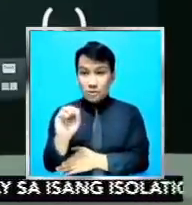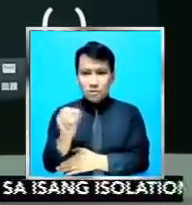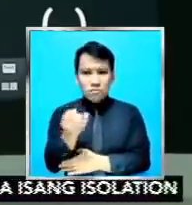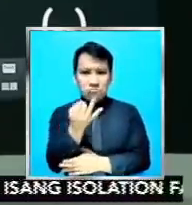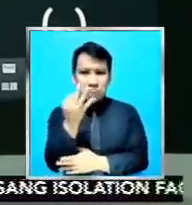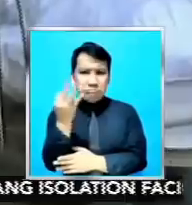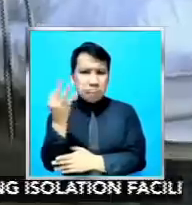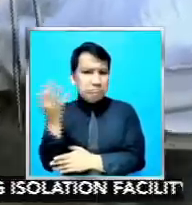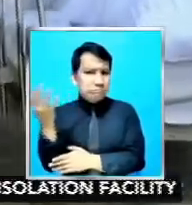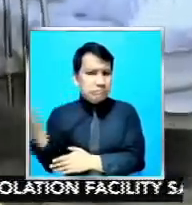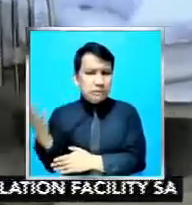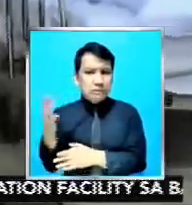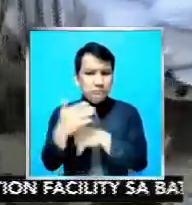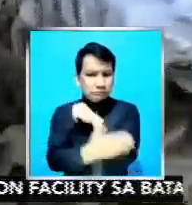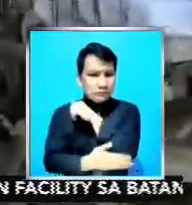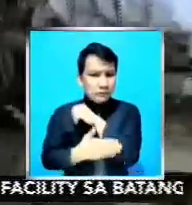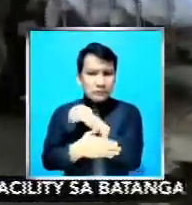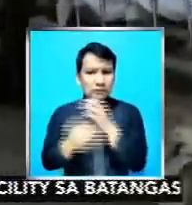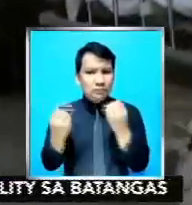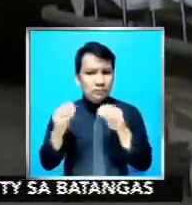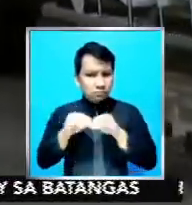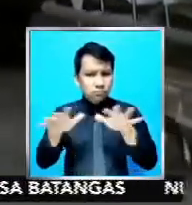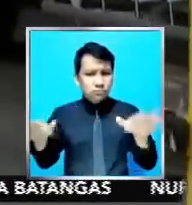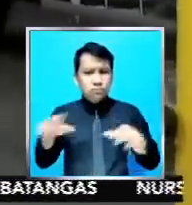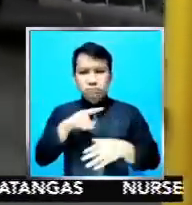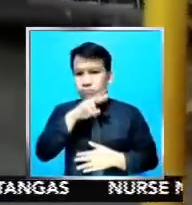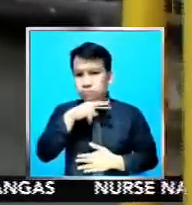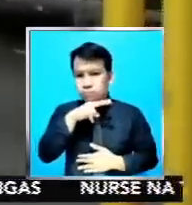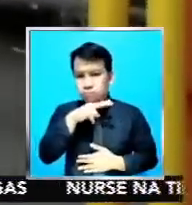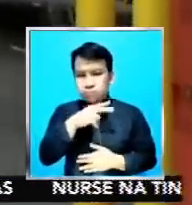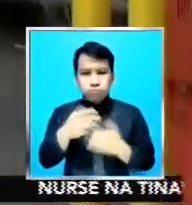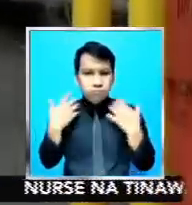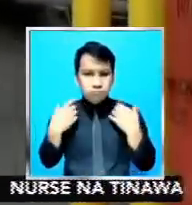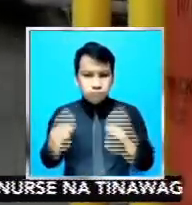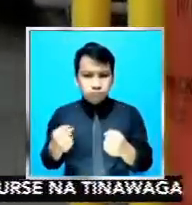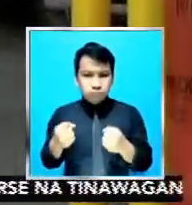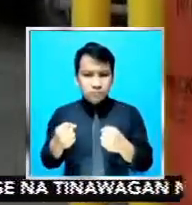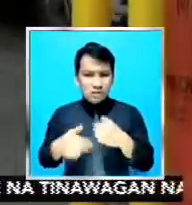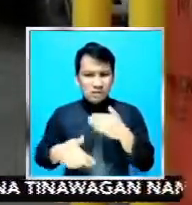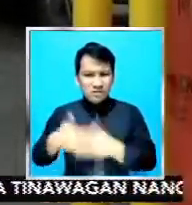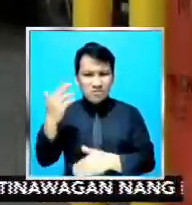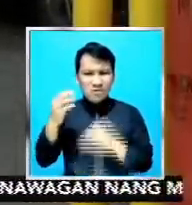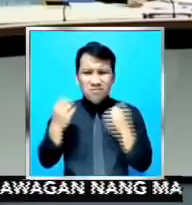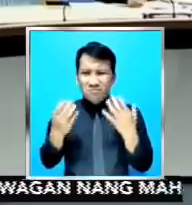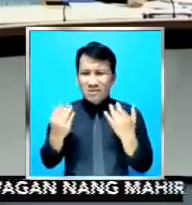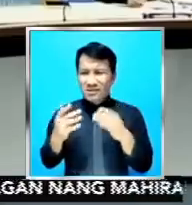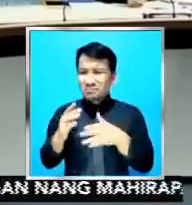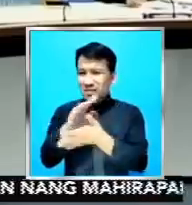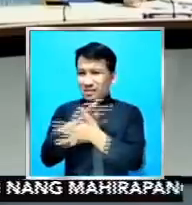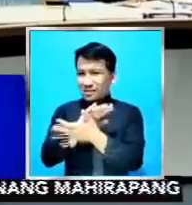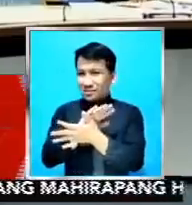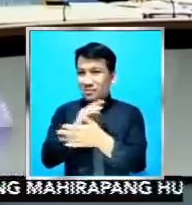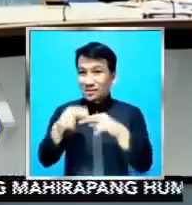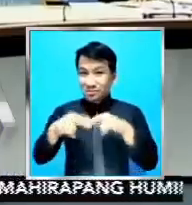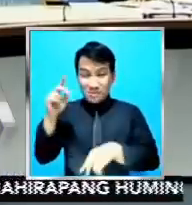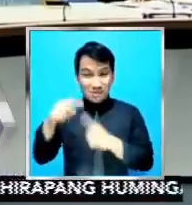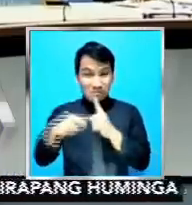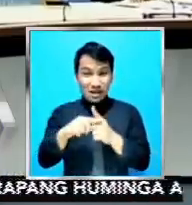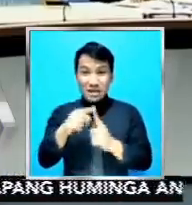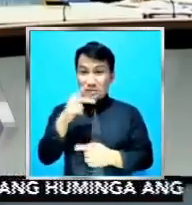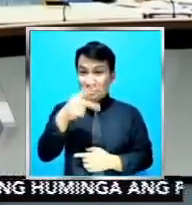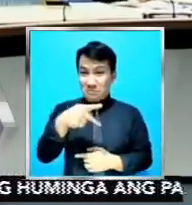sa malawak ang pagkalat ng virus ang nakakaranas ngayon ng biglang pagsipa ng bilang ng mga kaso. Gaya ng Papua New Guinea na tumaas